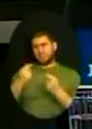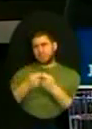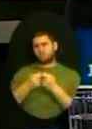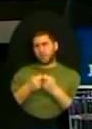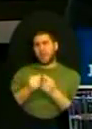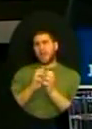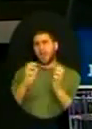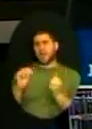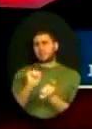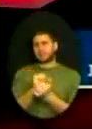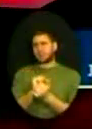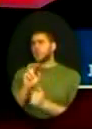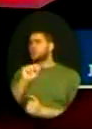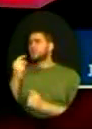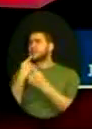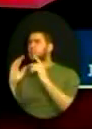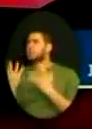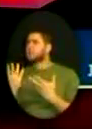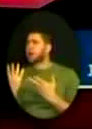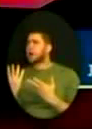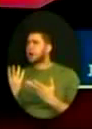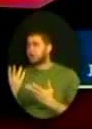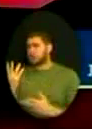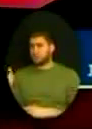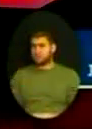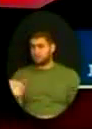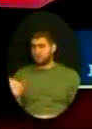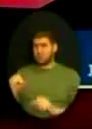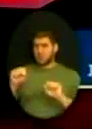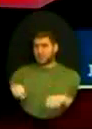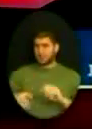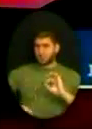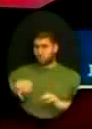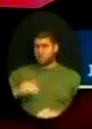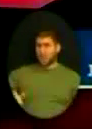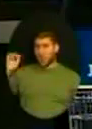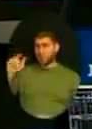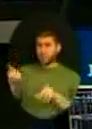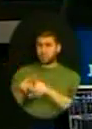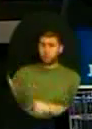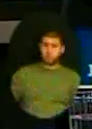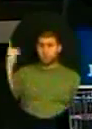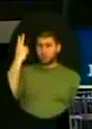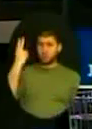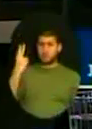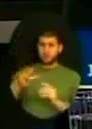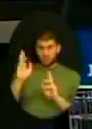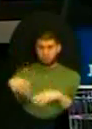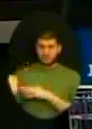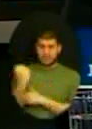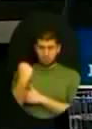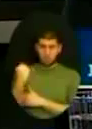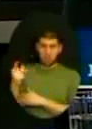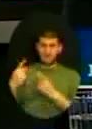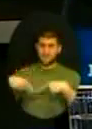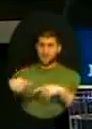שקשור להערכות מעצר. מה יהיה נושא הדיון? יביאו את נשיאת בית המשפט העליון כפי שזימנו את המפכ"ל? יש לך סמכות